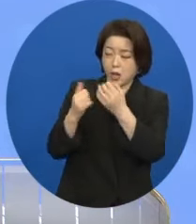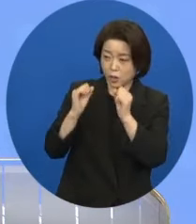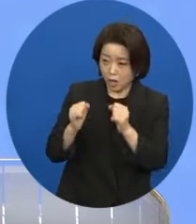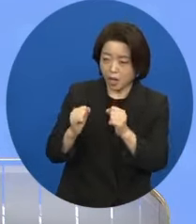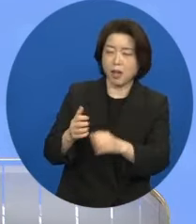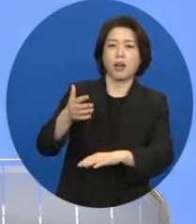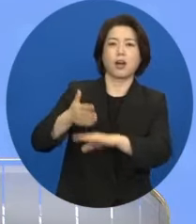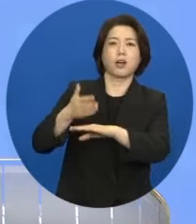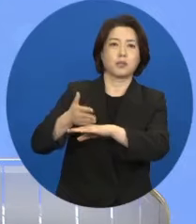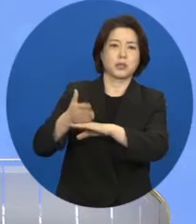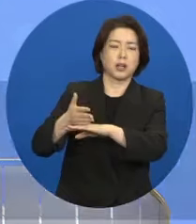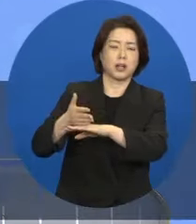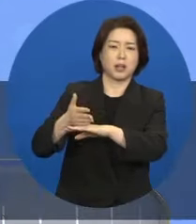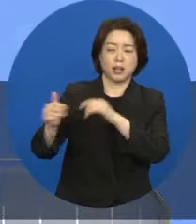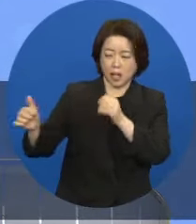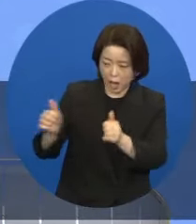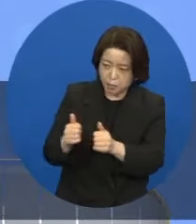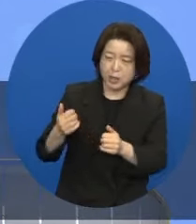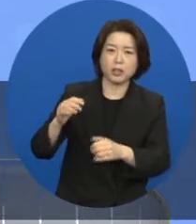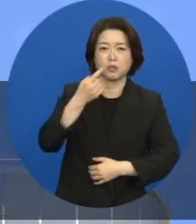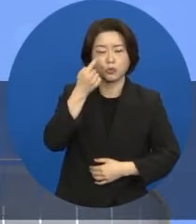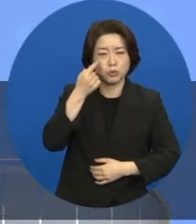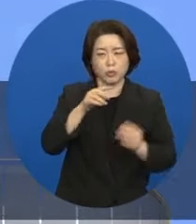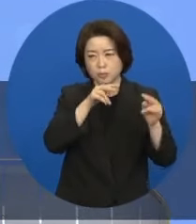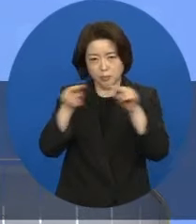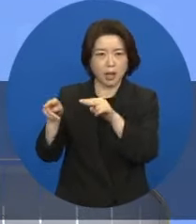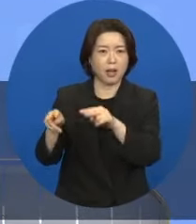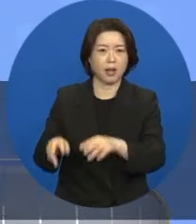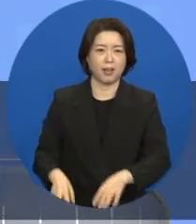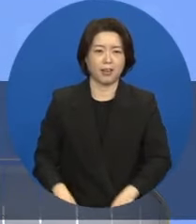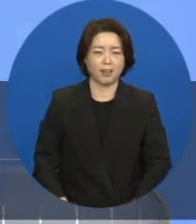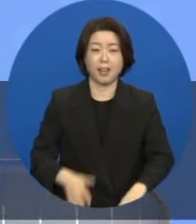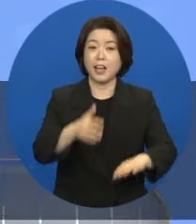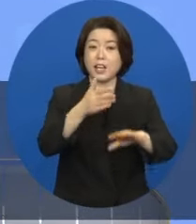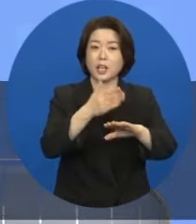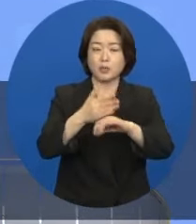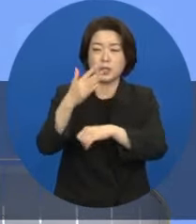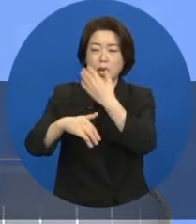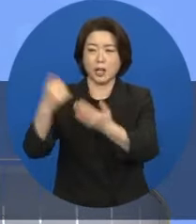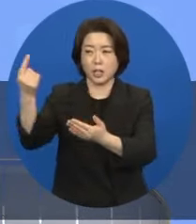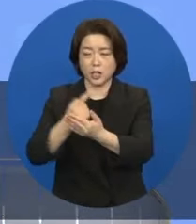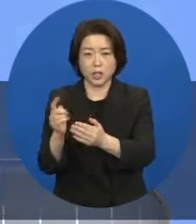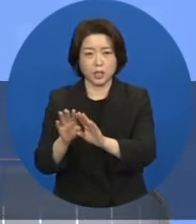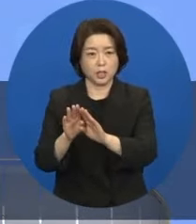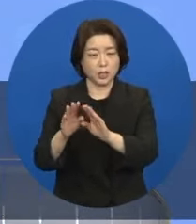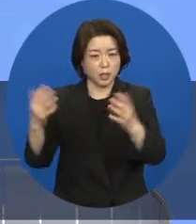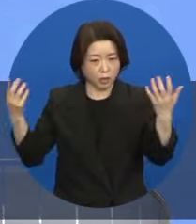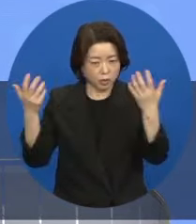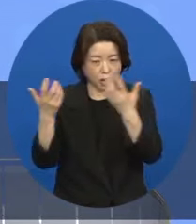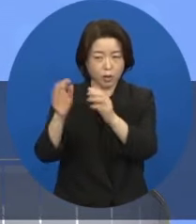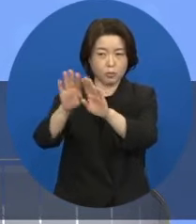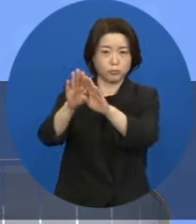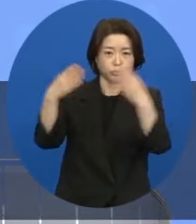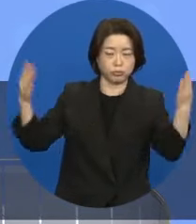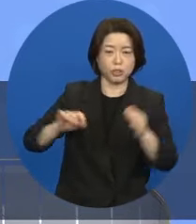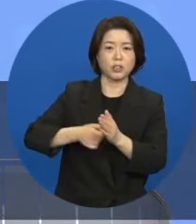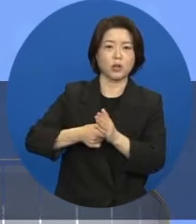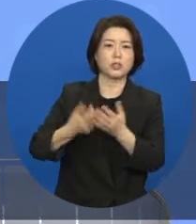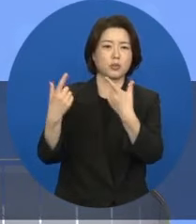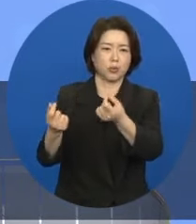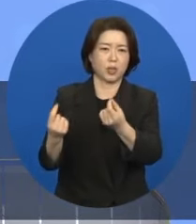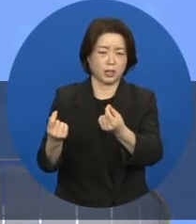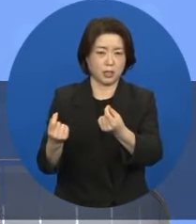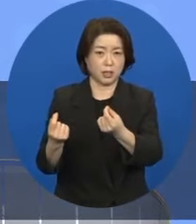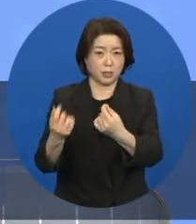그래서 감사를 이렇게 정의할 수가 있겠습니다 감사는 하나님의 임재의 문을 열어주는 열쇠다